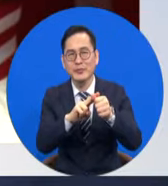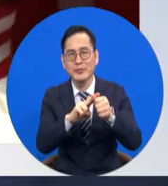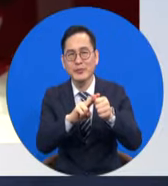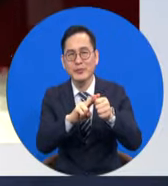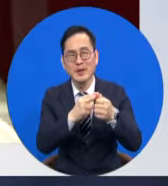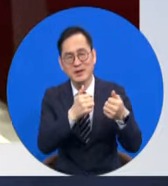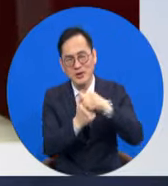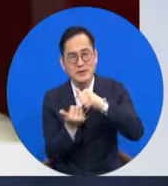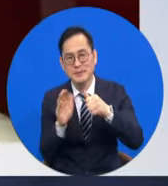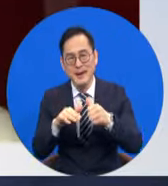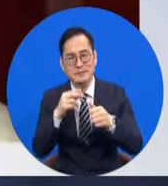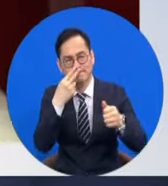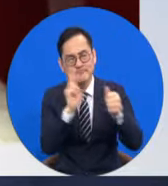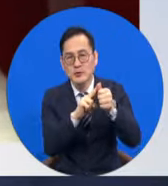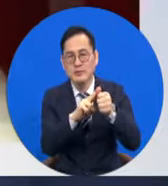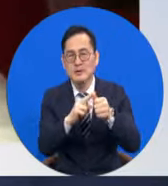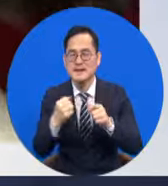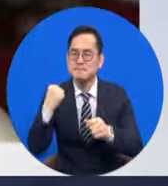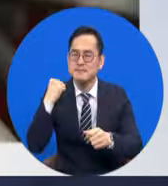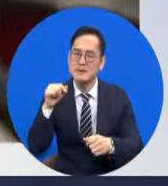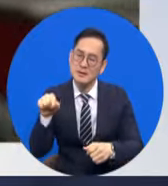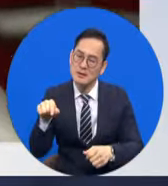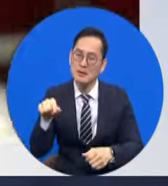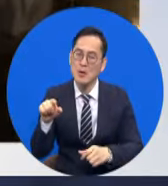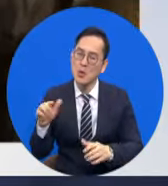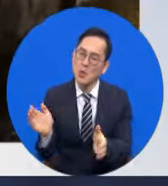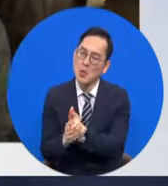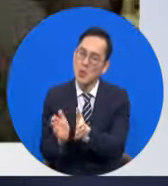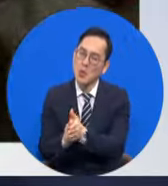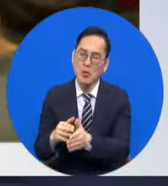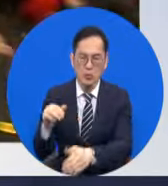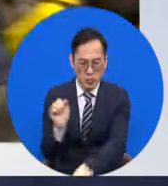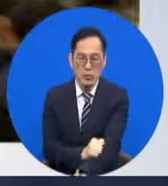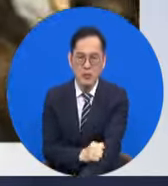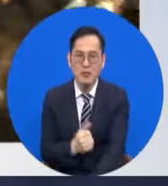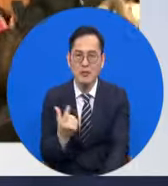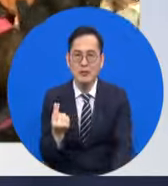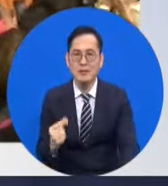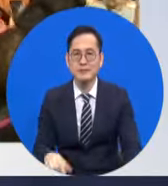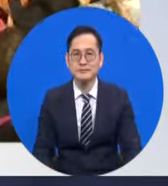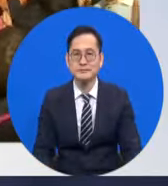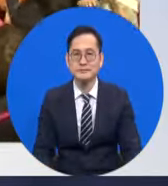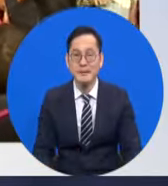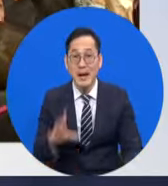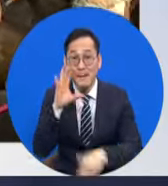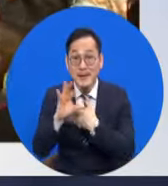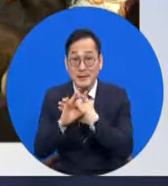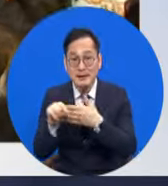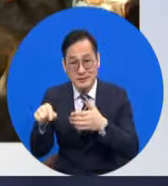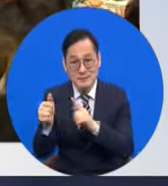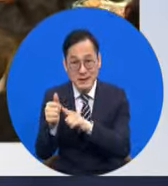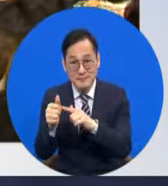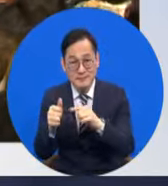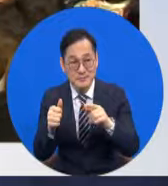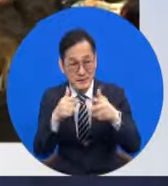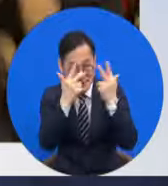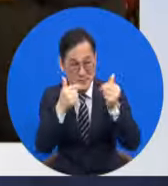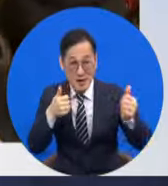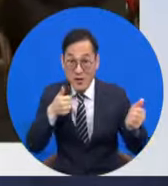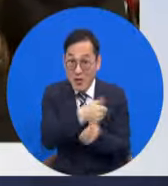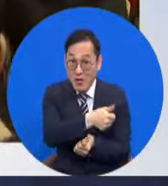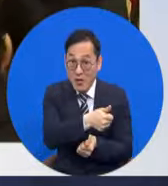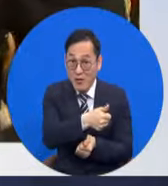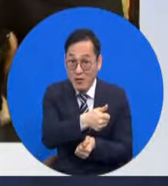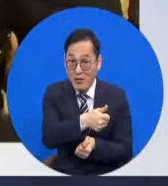것에 대한 용기가 이제 인정이 되니까. 그런데 만약에 원희룡이 개항을에서 이재명 대표를 꺾고 이긴다?